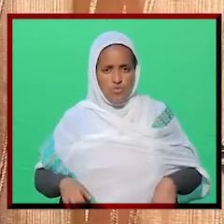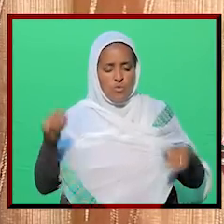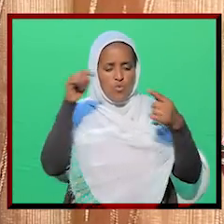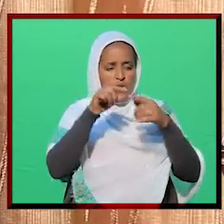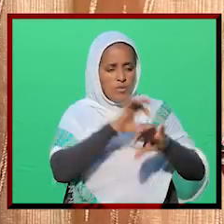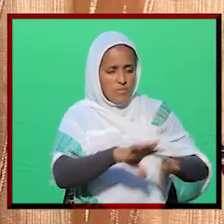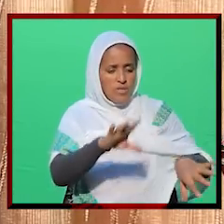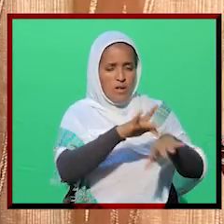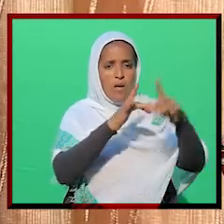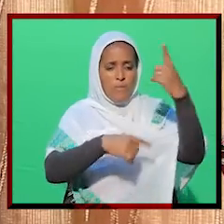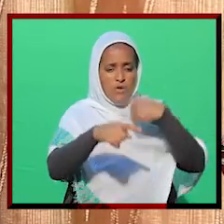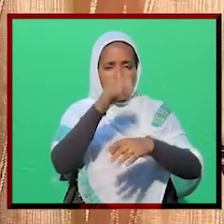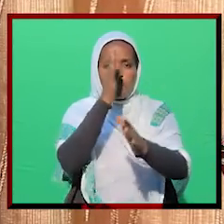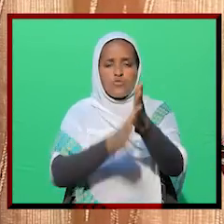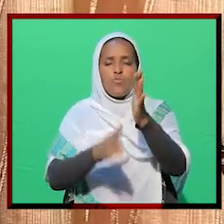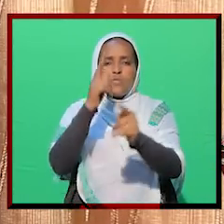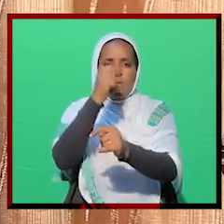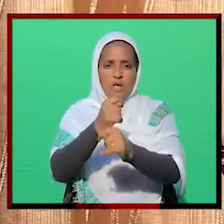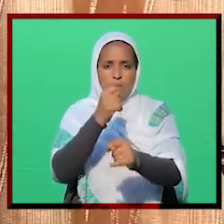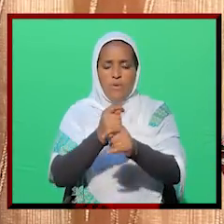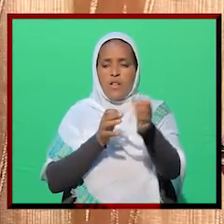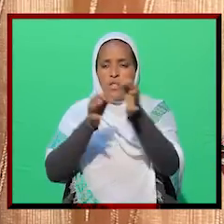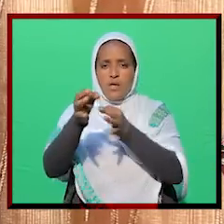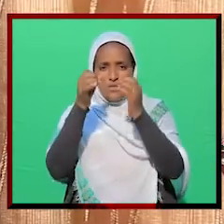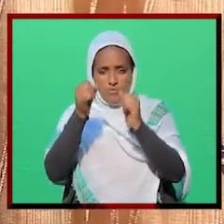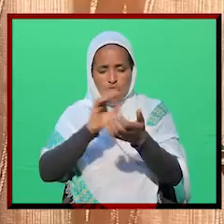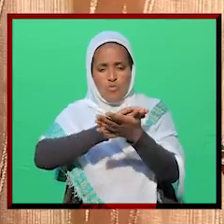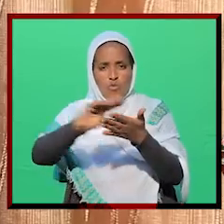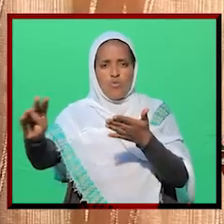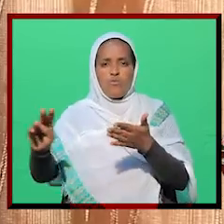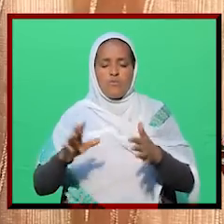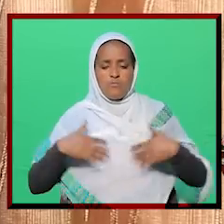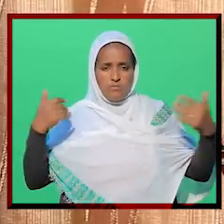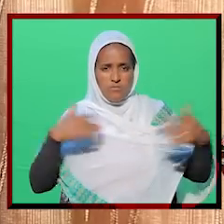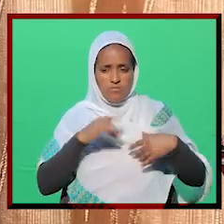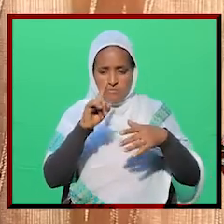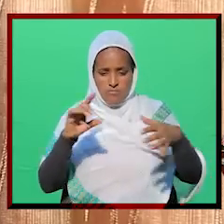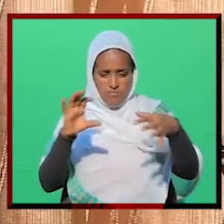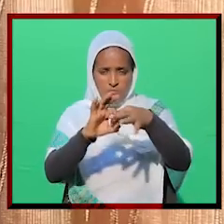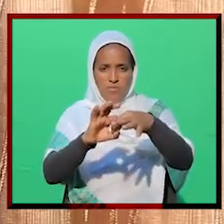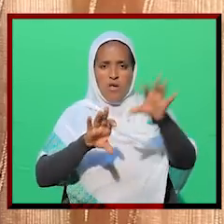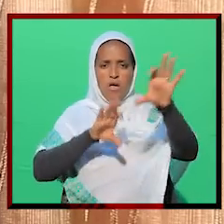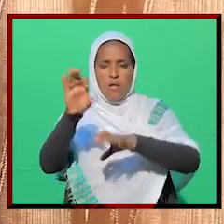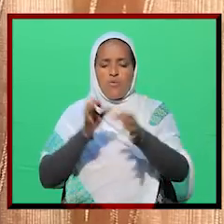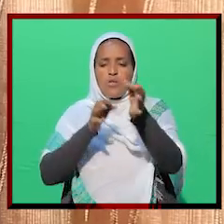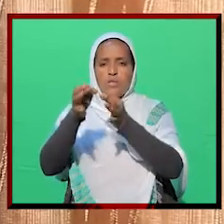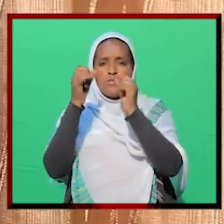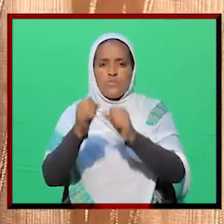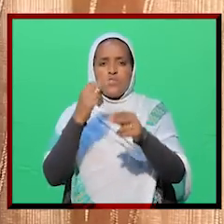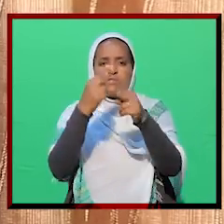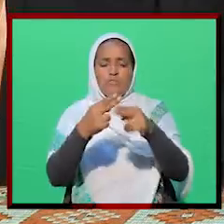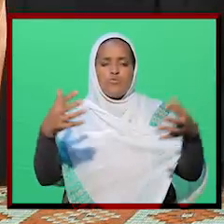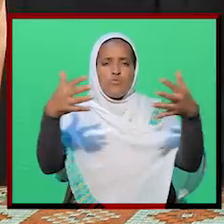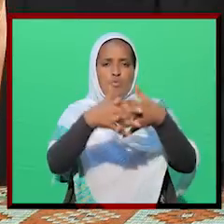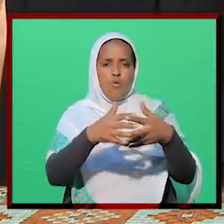ክርስቶስን ወደ ምድር መጥቶ የፈጸመውን ተግባር ሊገልጥ የሚችል መለኮትን ከተስፊት ተስፊትን ከመለኮት አንድ አድርጎ